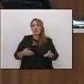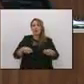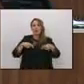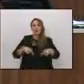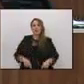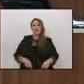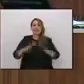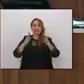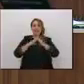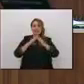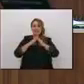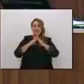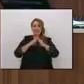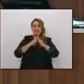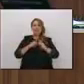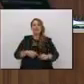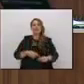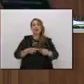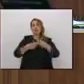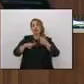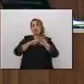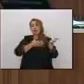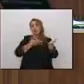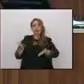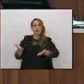السكن والعمران والمدينة للتعقيب، تفضل.